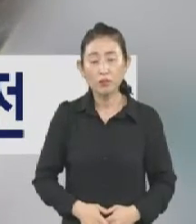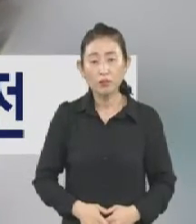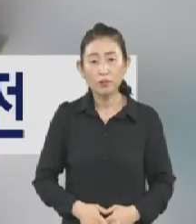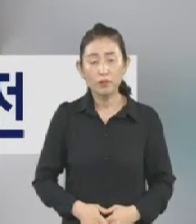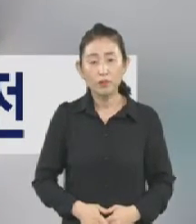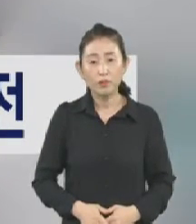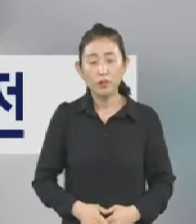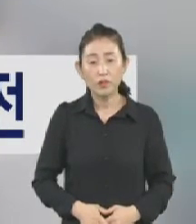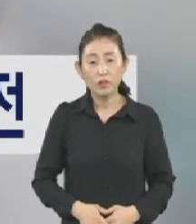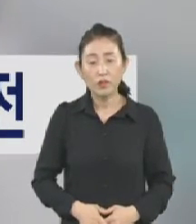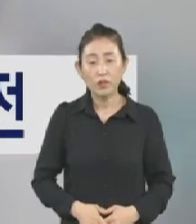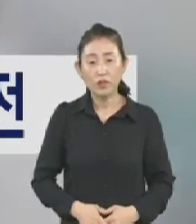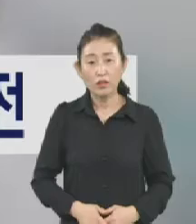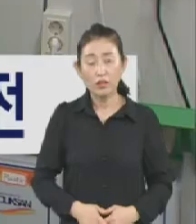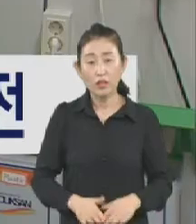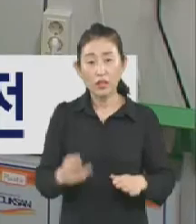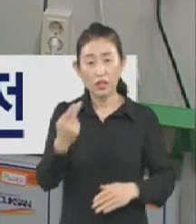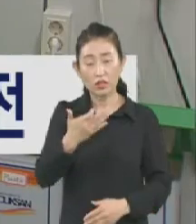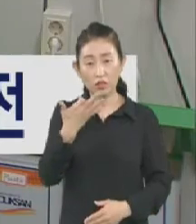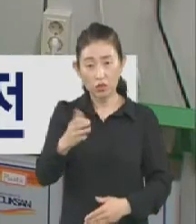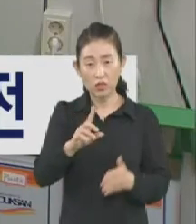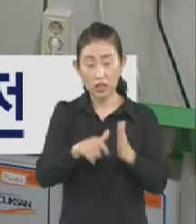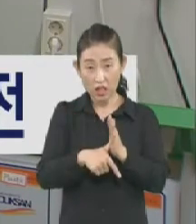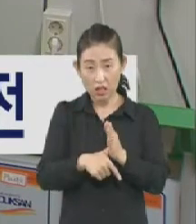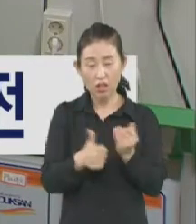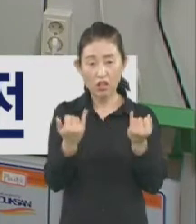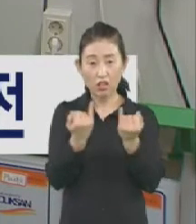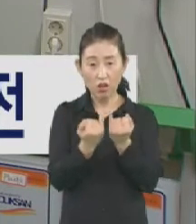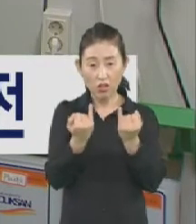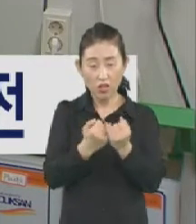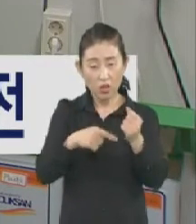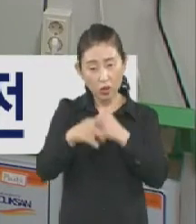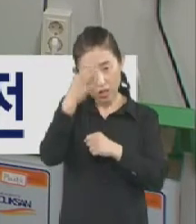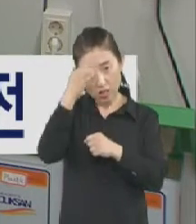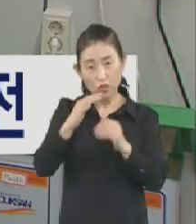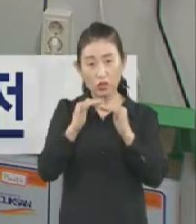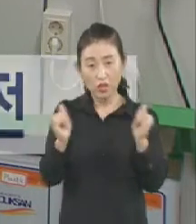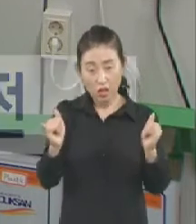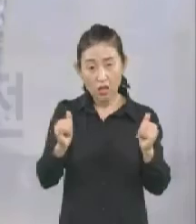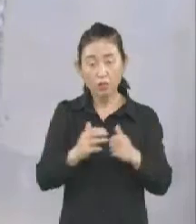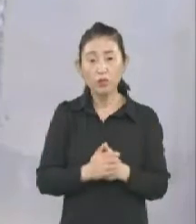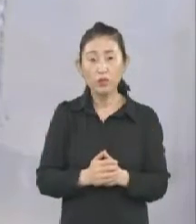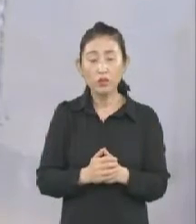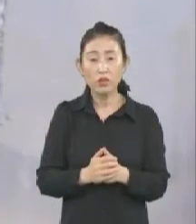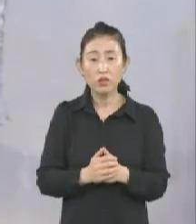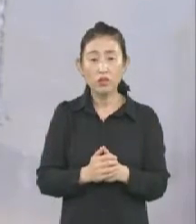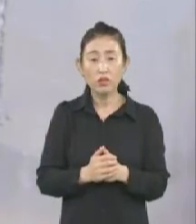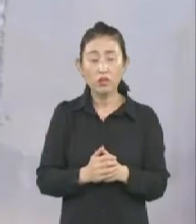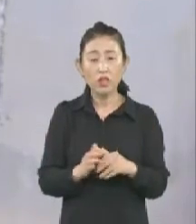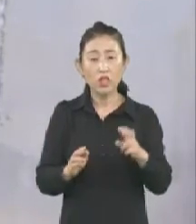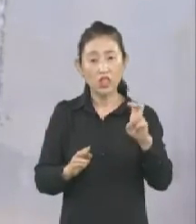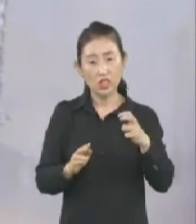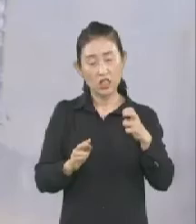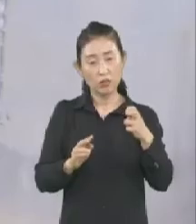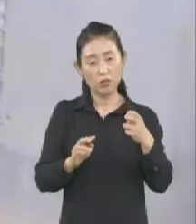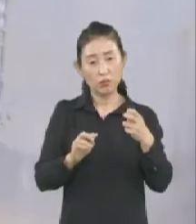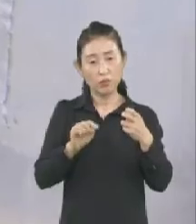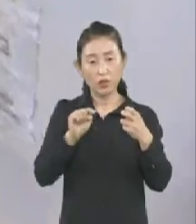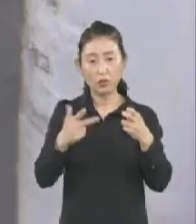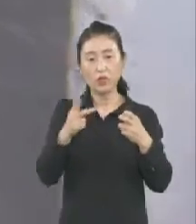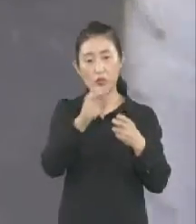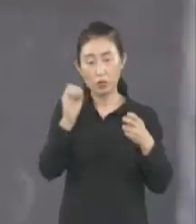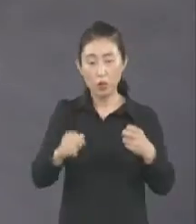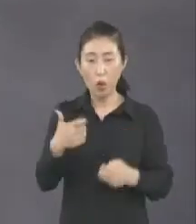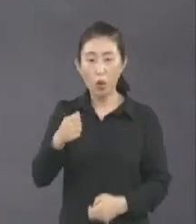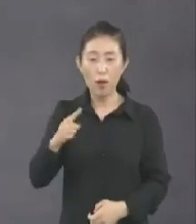과학기술 기획 평가원이 집계한 2019년 기준 여성 과학기술 연구개발 인력은 전체 연구 인력의 27.7 퍼오인